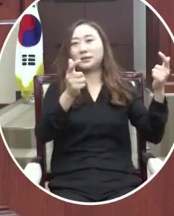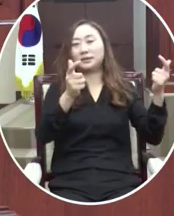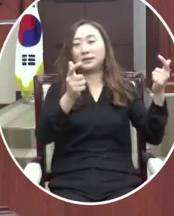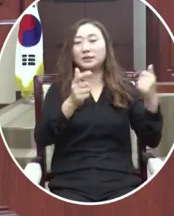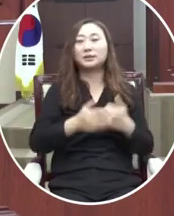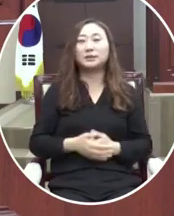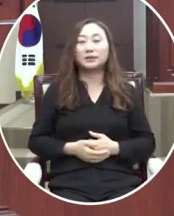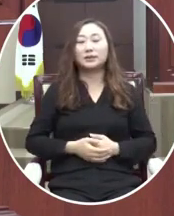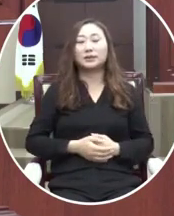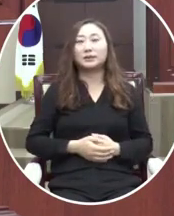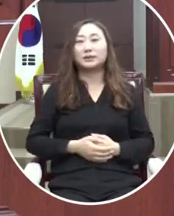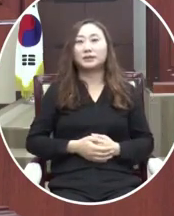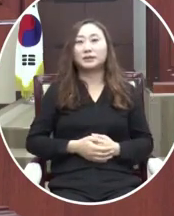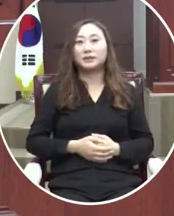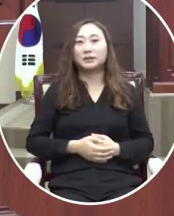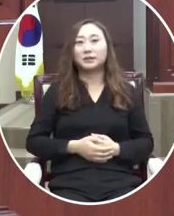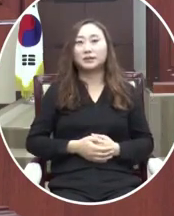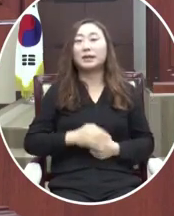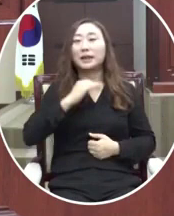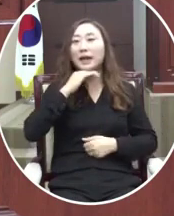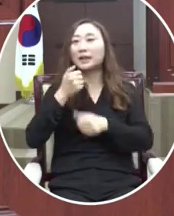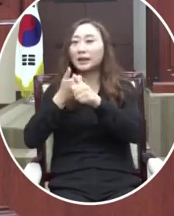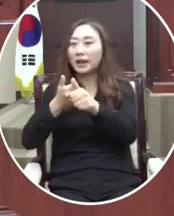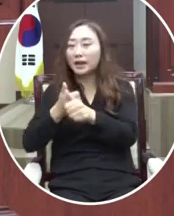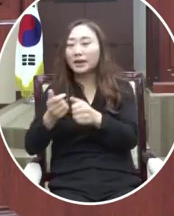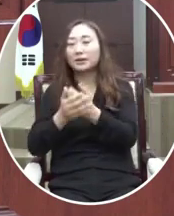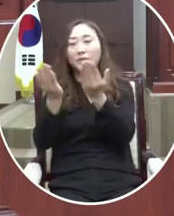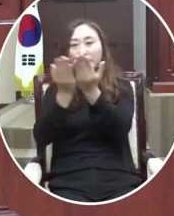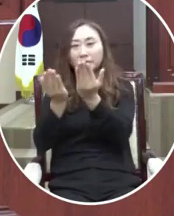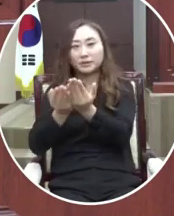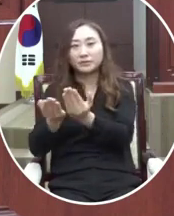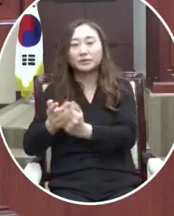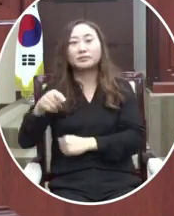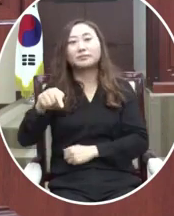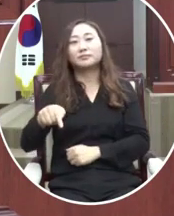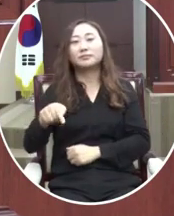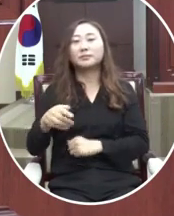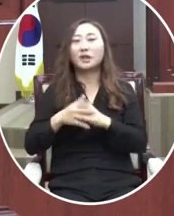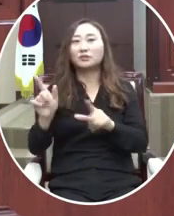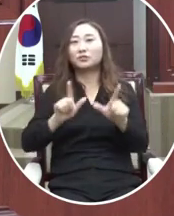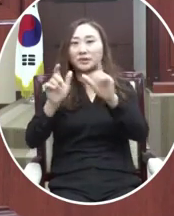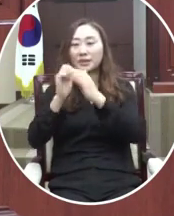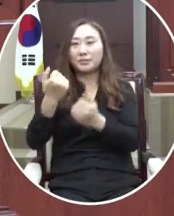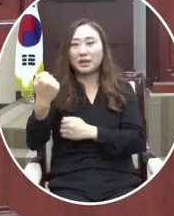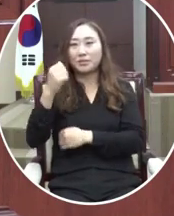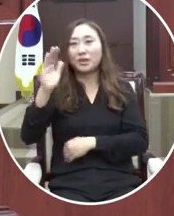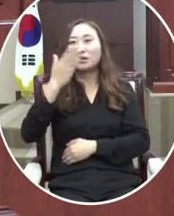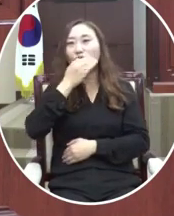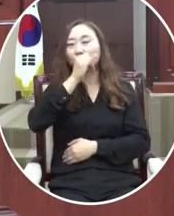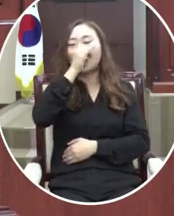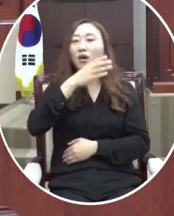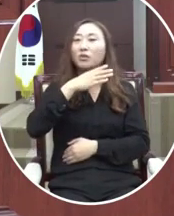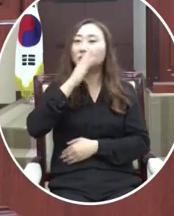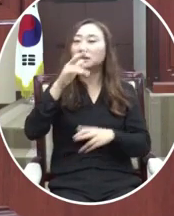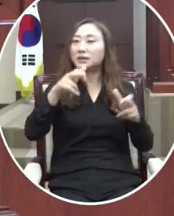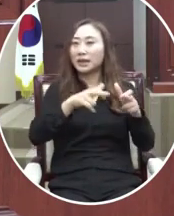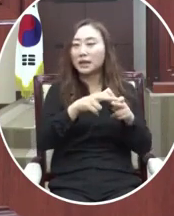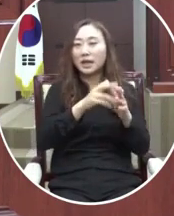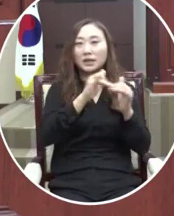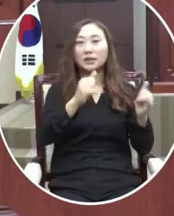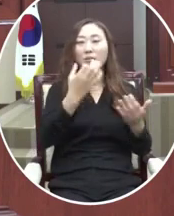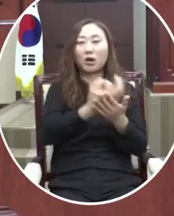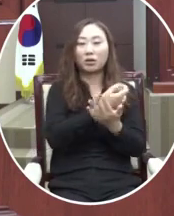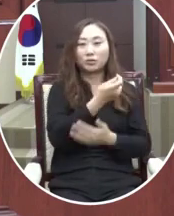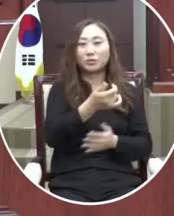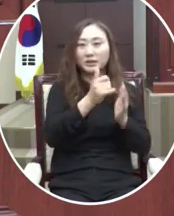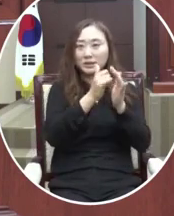증 증액되었다 지원으로 구민의 삶에 힘이 되는 정책 어르신과 장애인